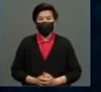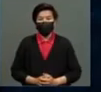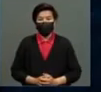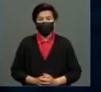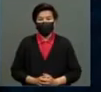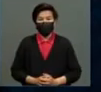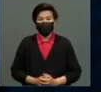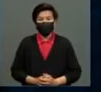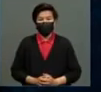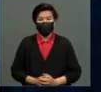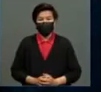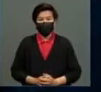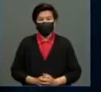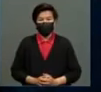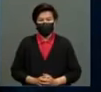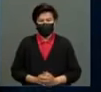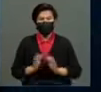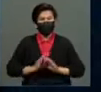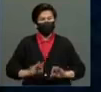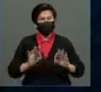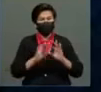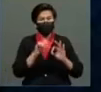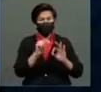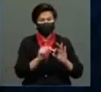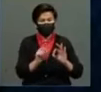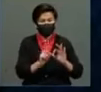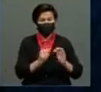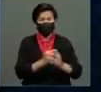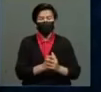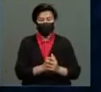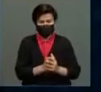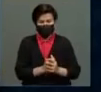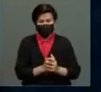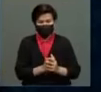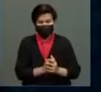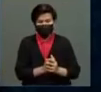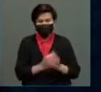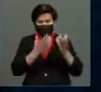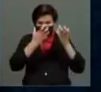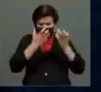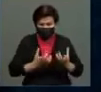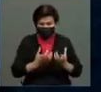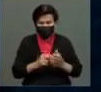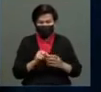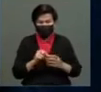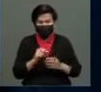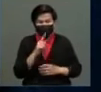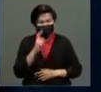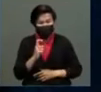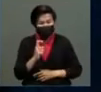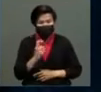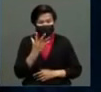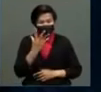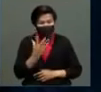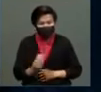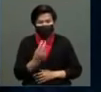ตัวคีย์สำคัญว่าจะทำให้เสียชีวิตมากน้อยอย่างไรมาดูนี่ฮะแผนภูมิเรื่องของการเสียชีวิตก็จะเ